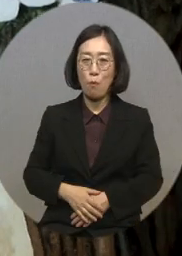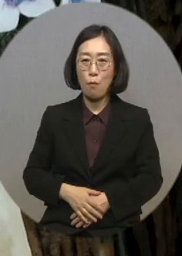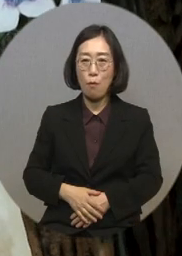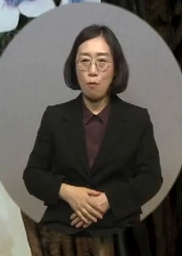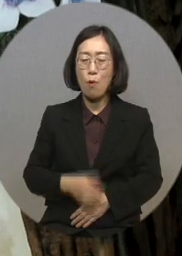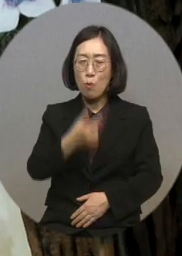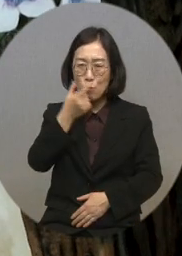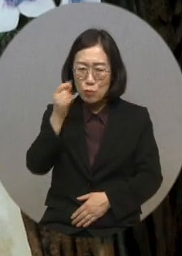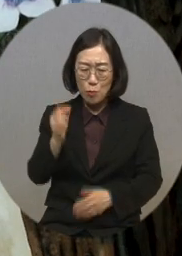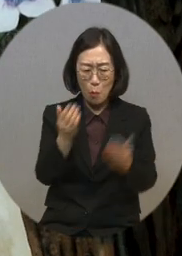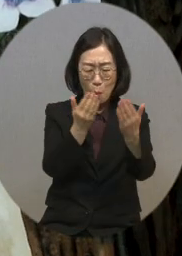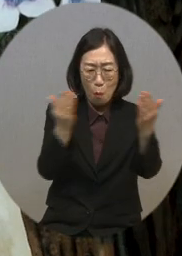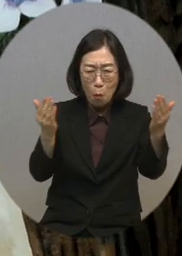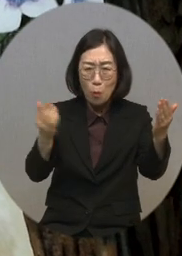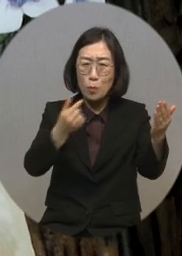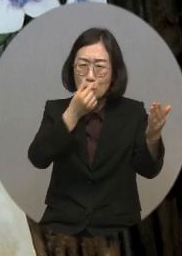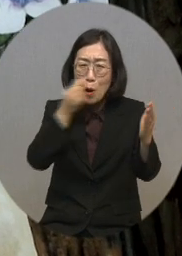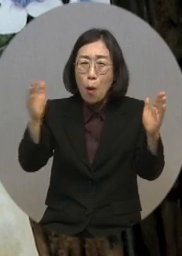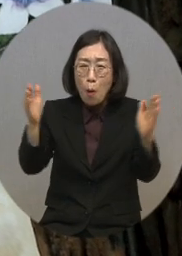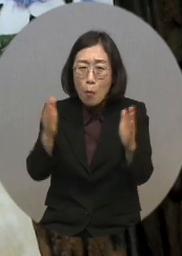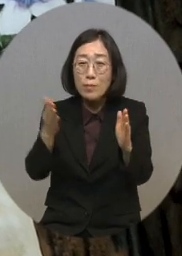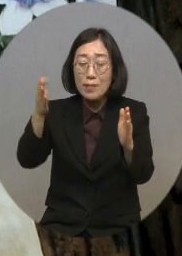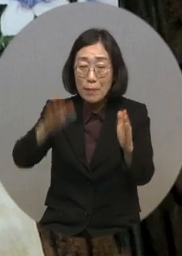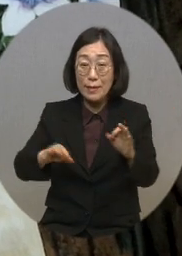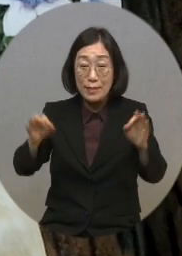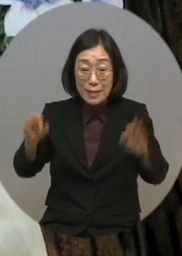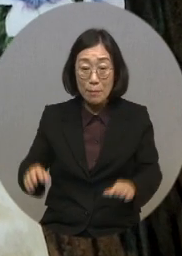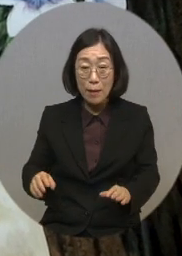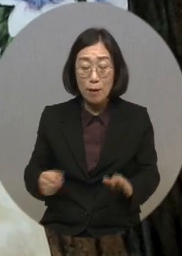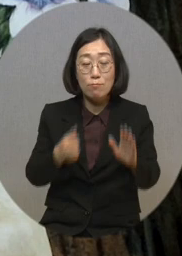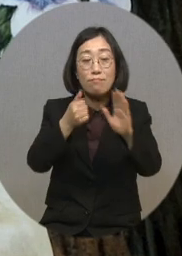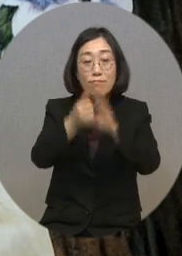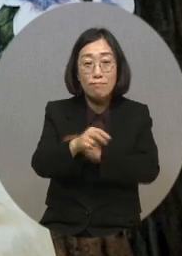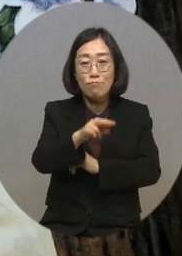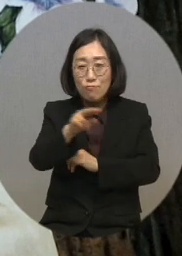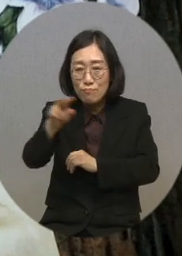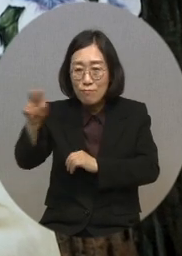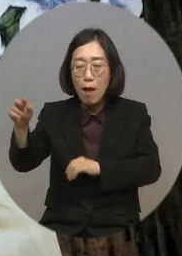부족한 갤러리 전시 공간이지만 잠시나마 마음의